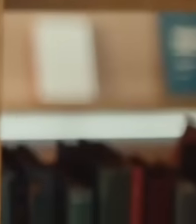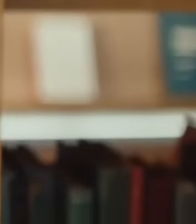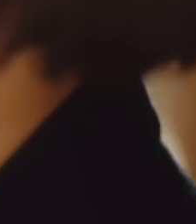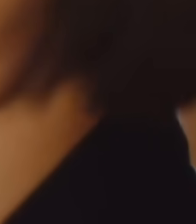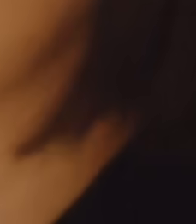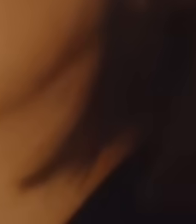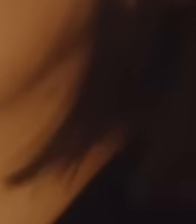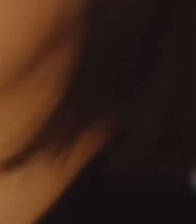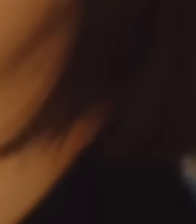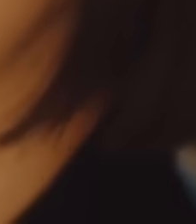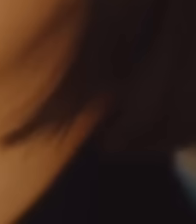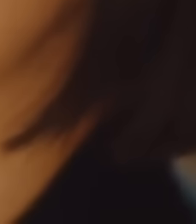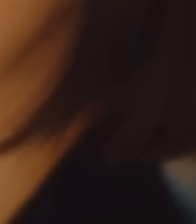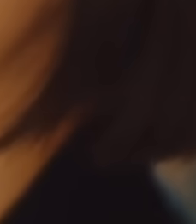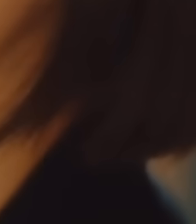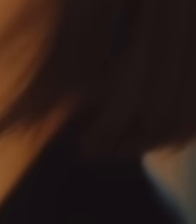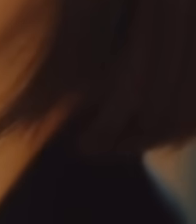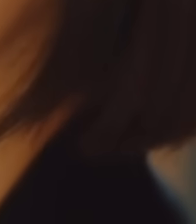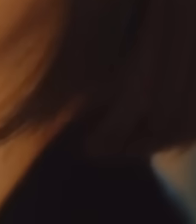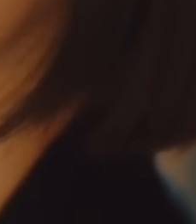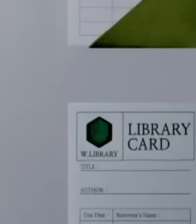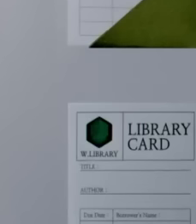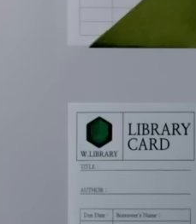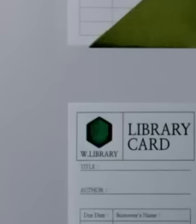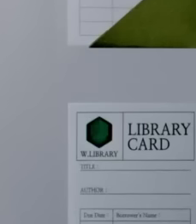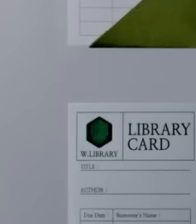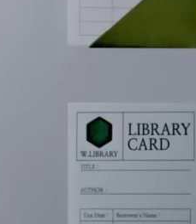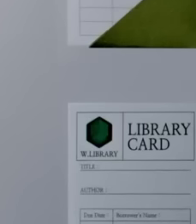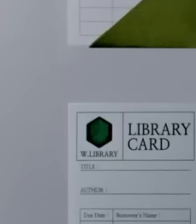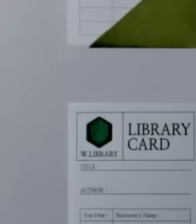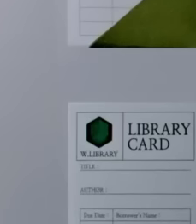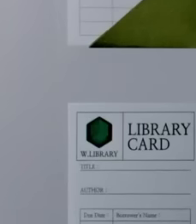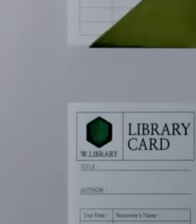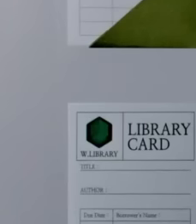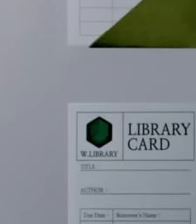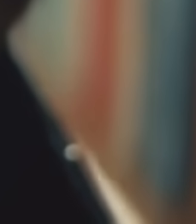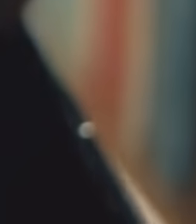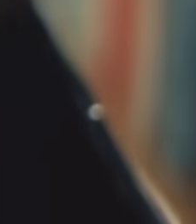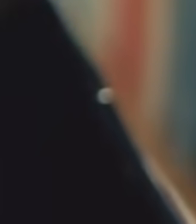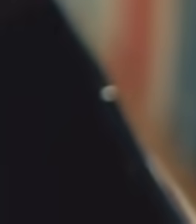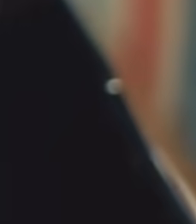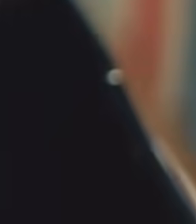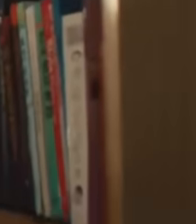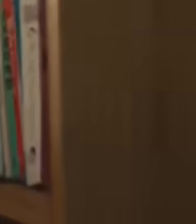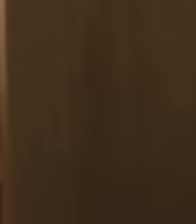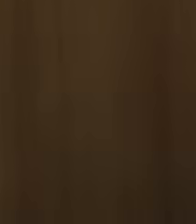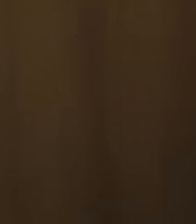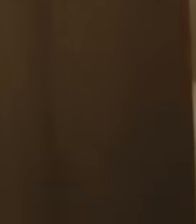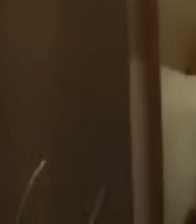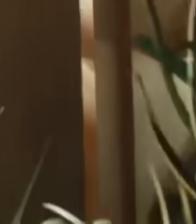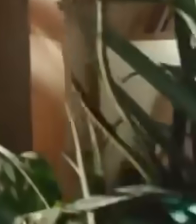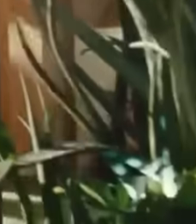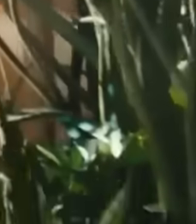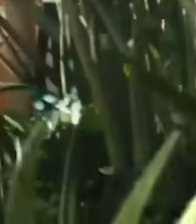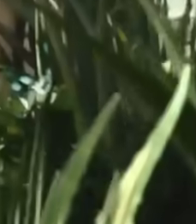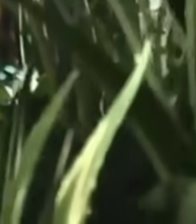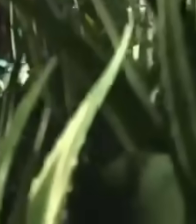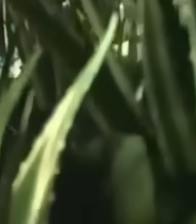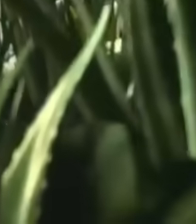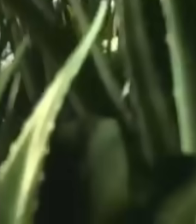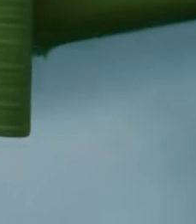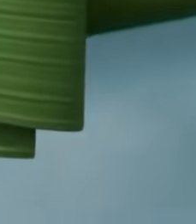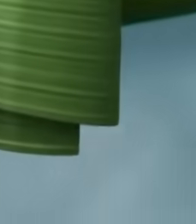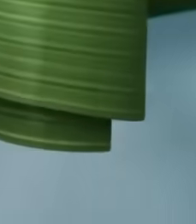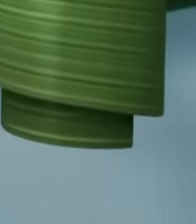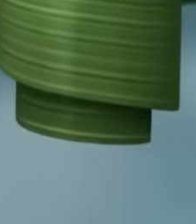나? 욕심 많은 편. 내 건강, 가족 건강 다 포기 못해. 이게 바로 요즘 면역.